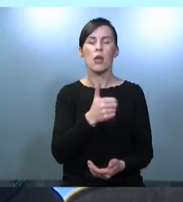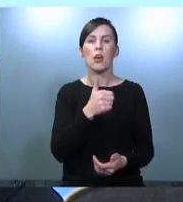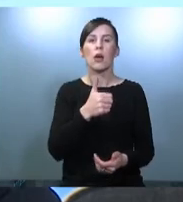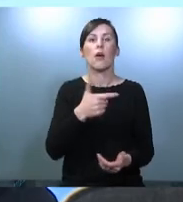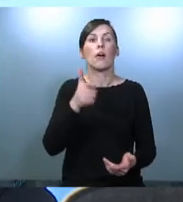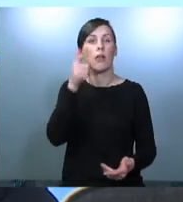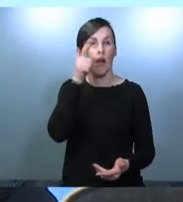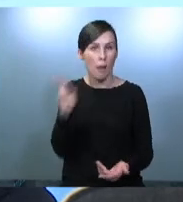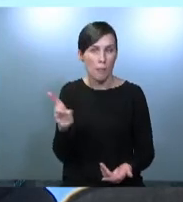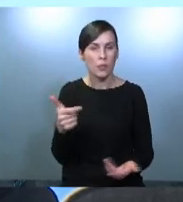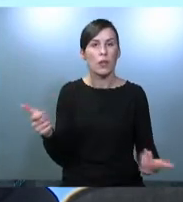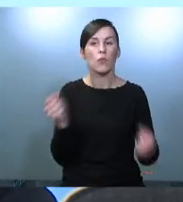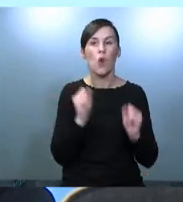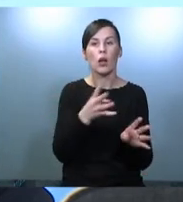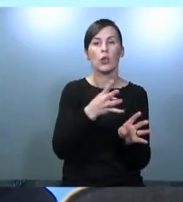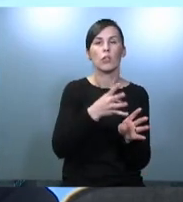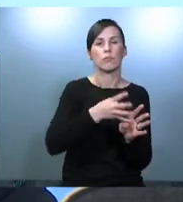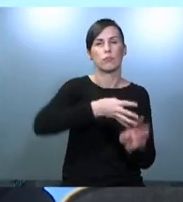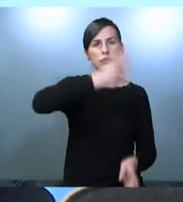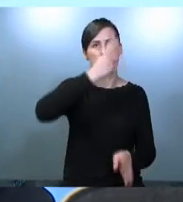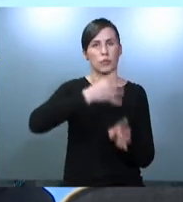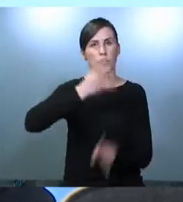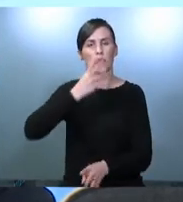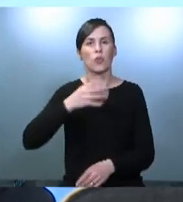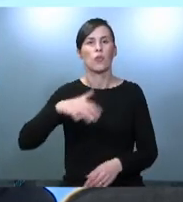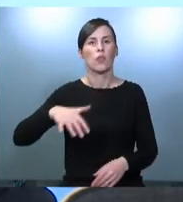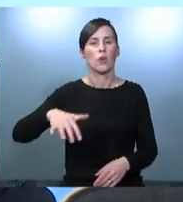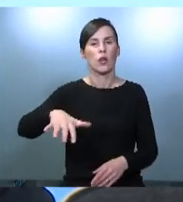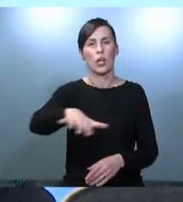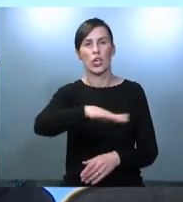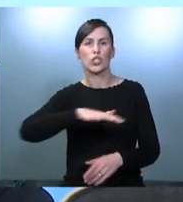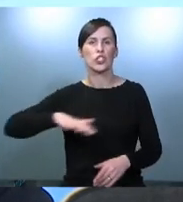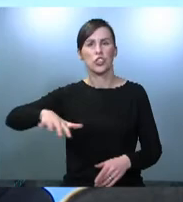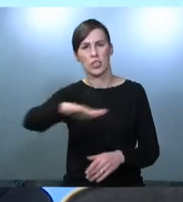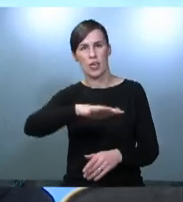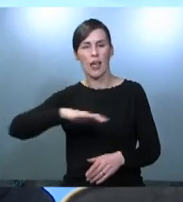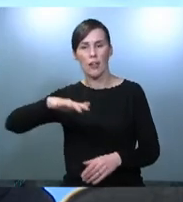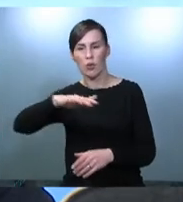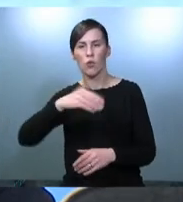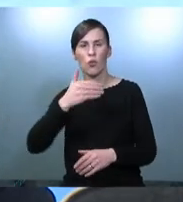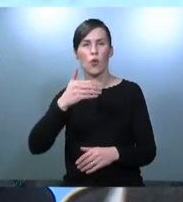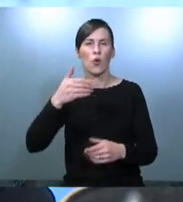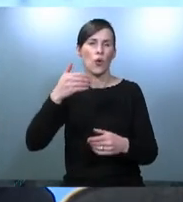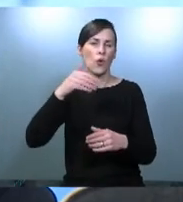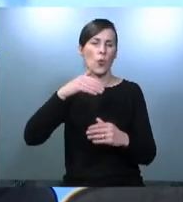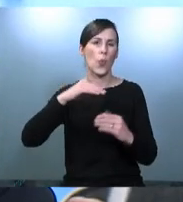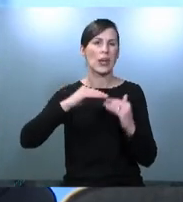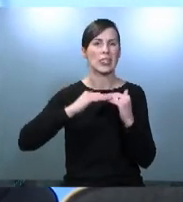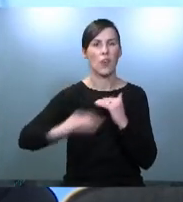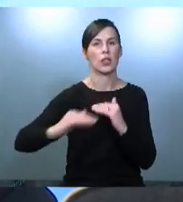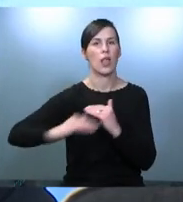namų gatvių įvažiavimų ir daugiabučių namų aikštelių išasfaltavimui. Tai